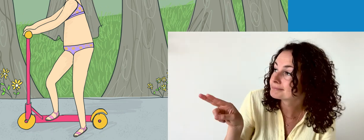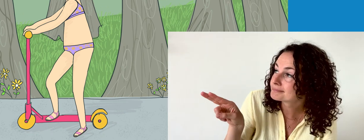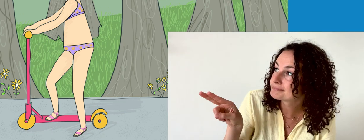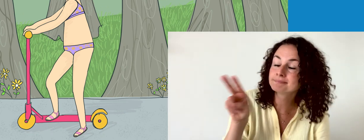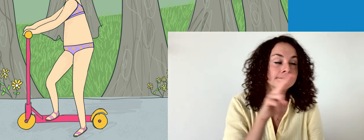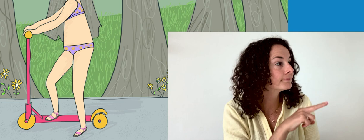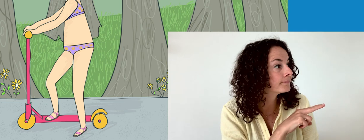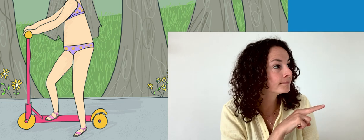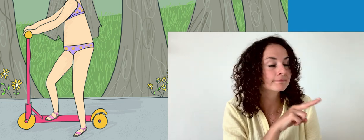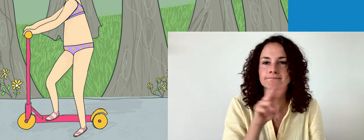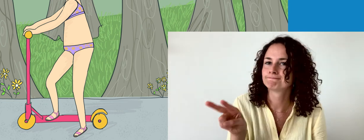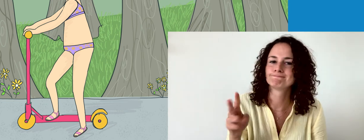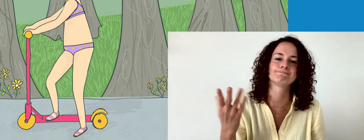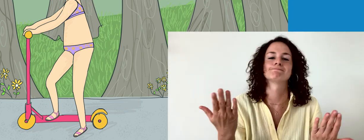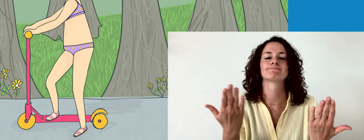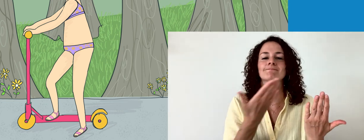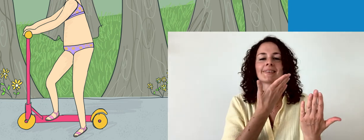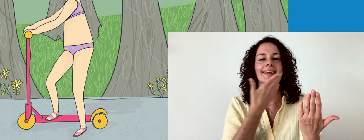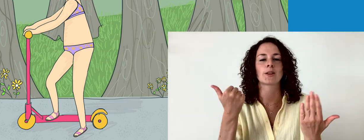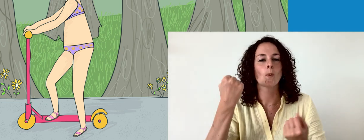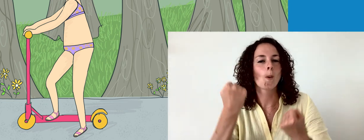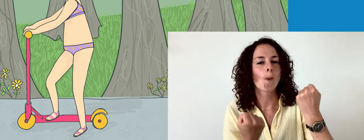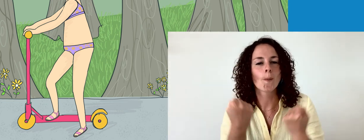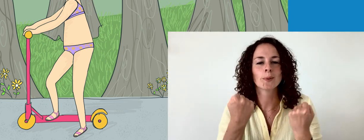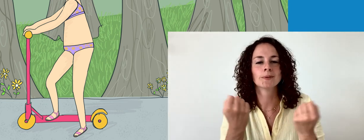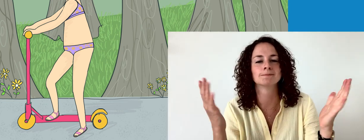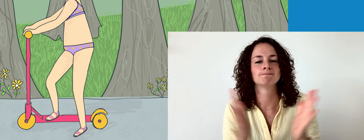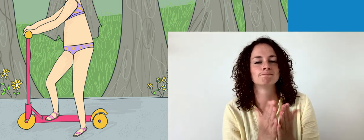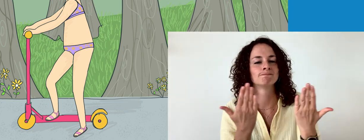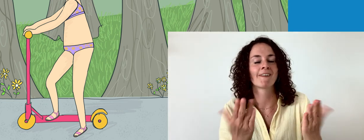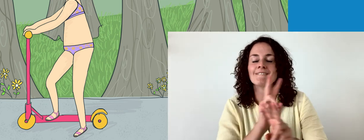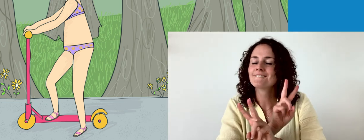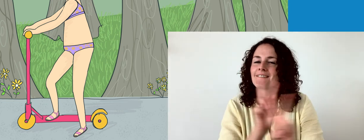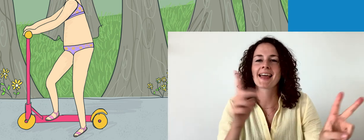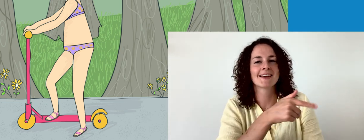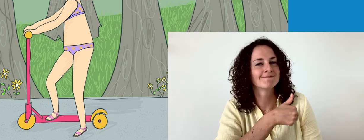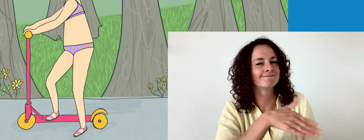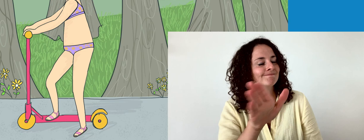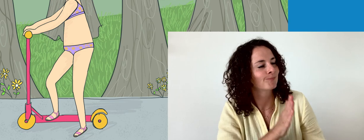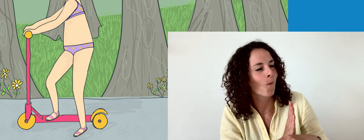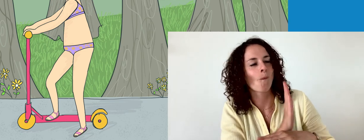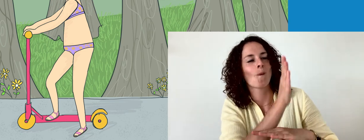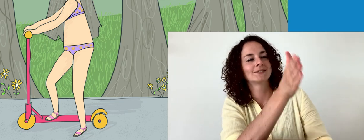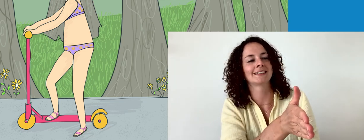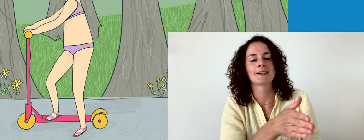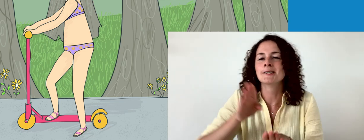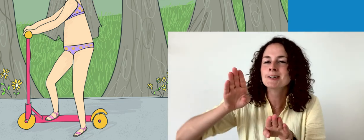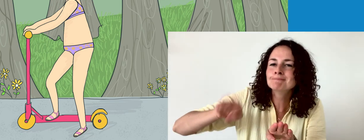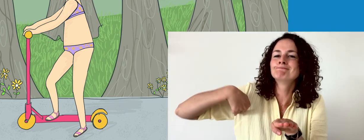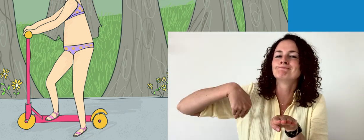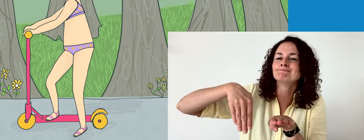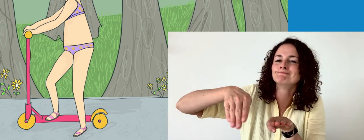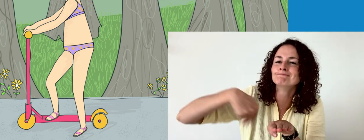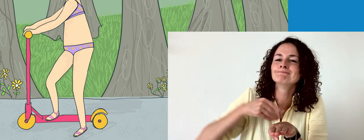Geen auto's links Rechts En links te zien Alles is veilig Om over te steken Duit